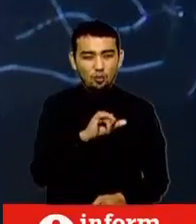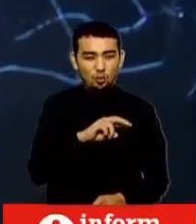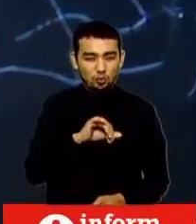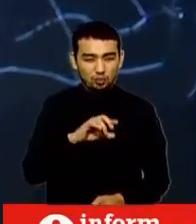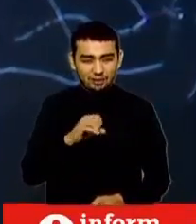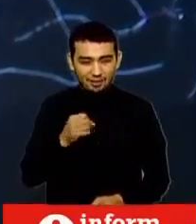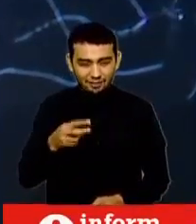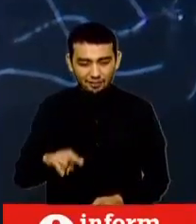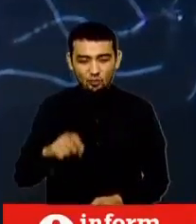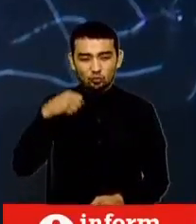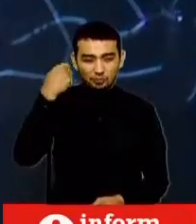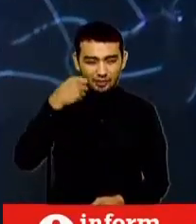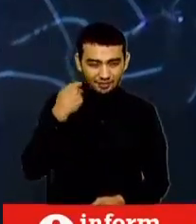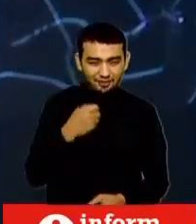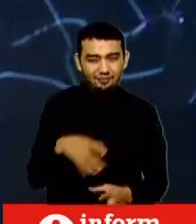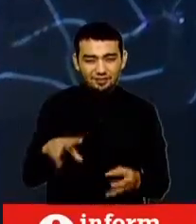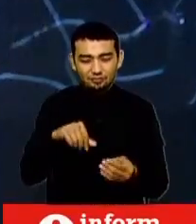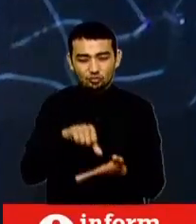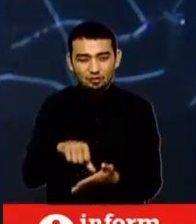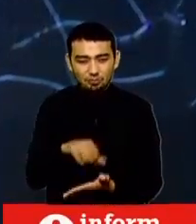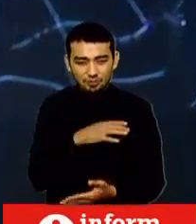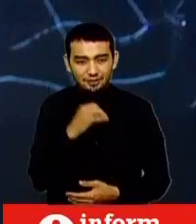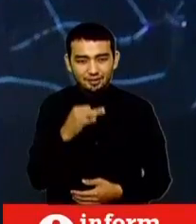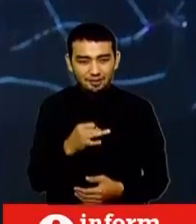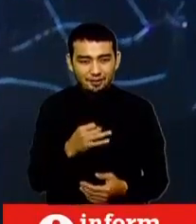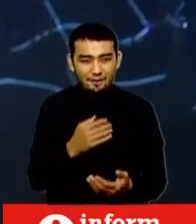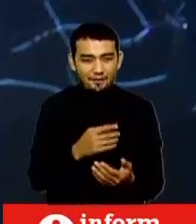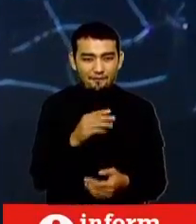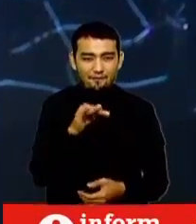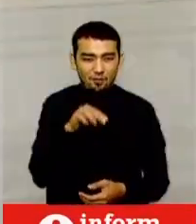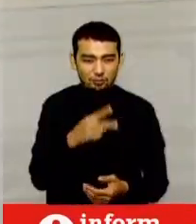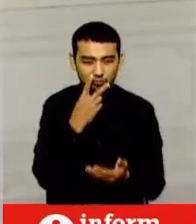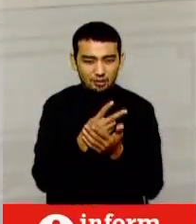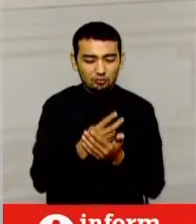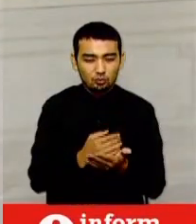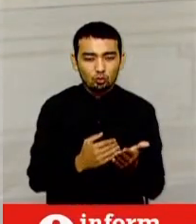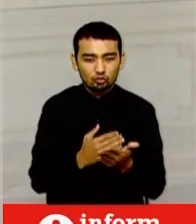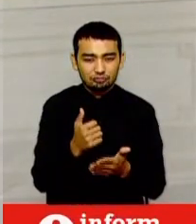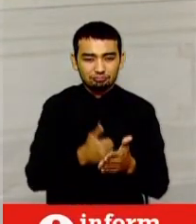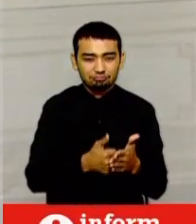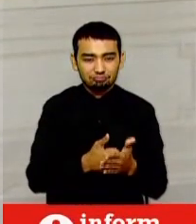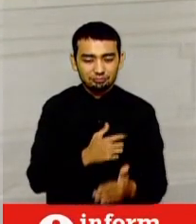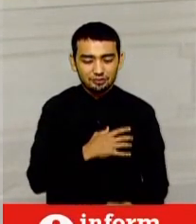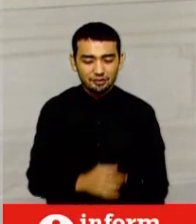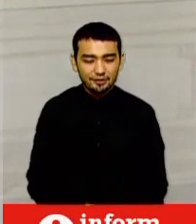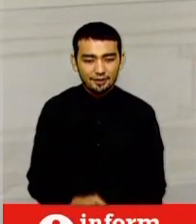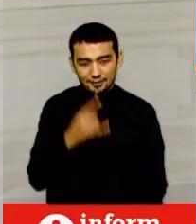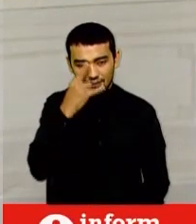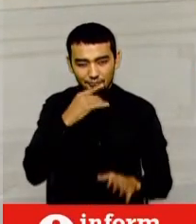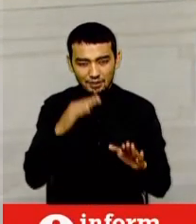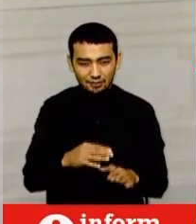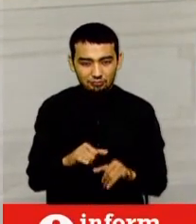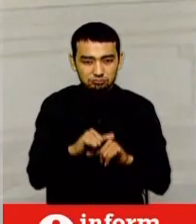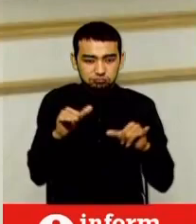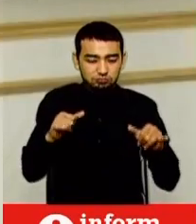елдерінен келген қатысушылар форумды ұйымдастыру деңгейін жоғары бағалады. Қазақстанда азаматтық қоғам белсенділігі жыл санап